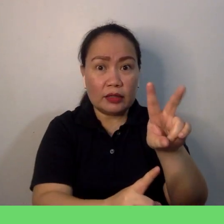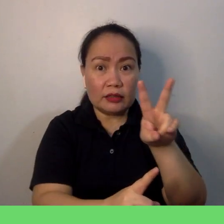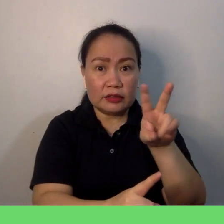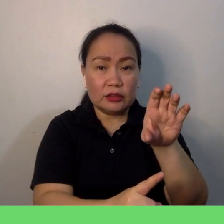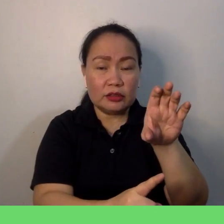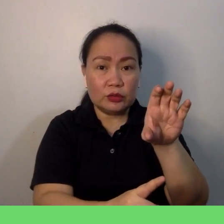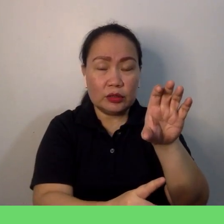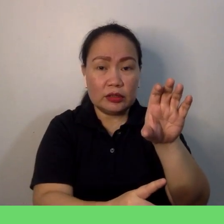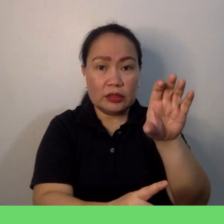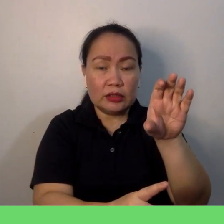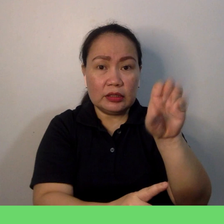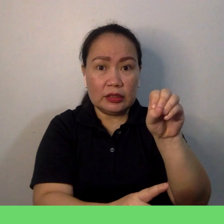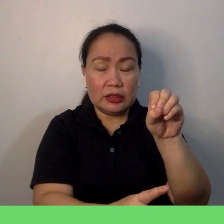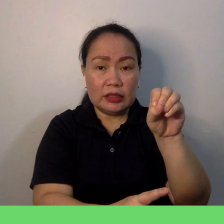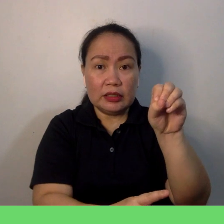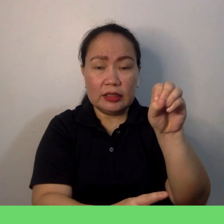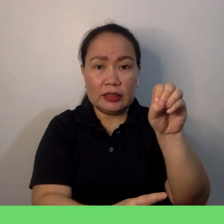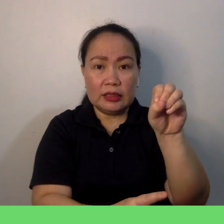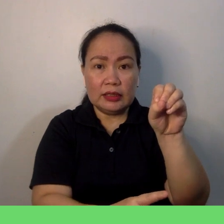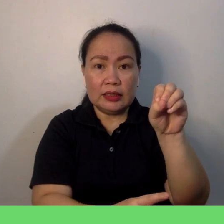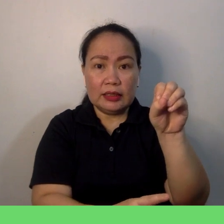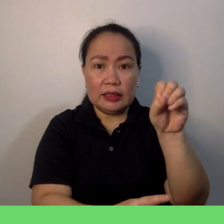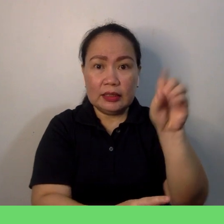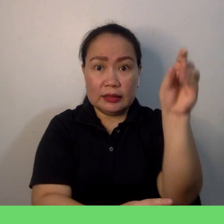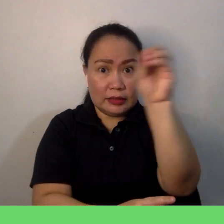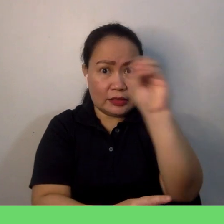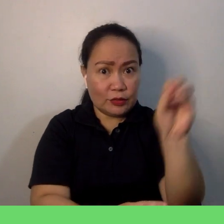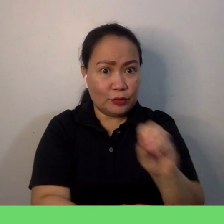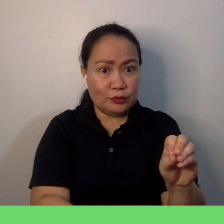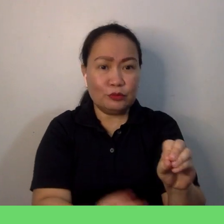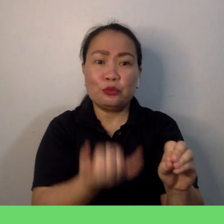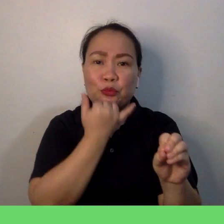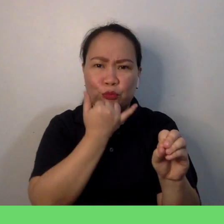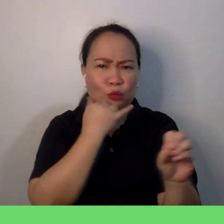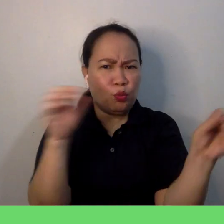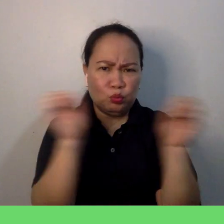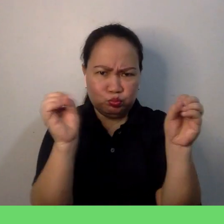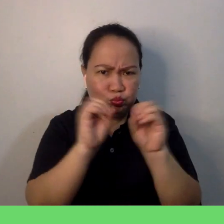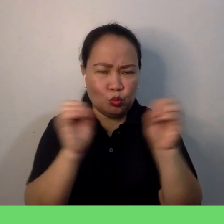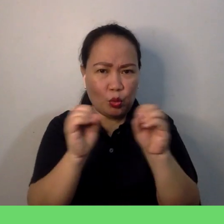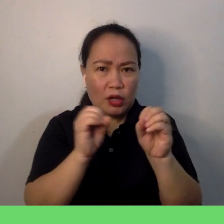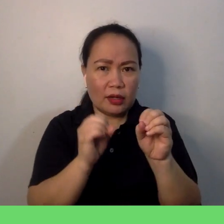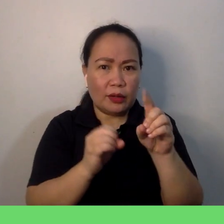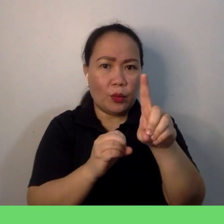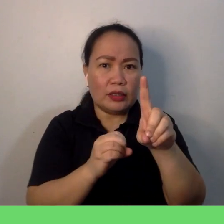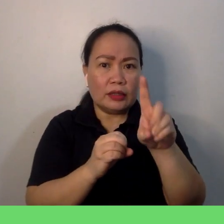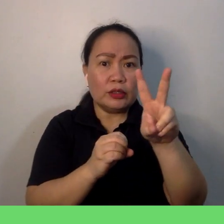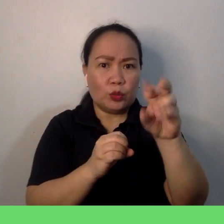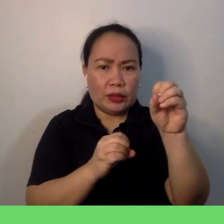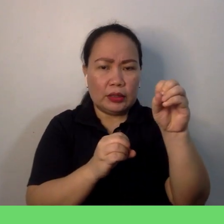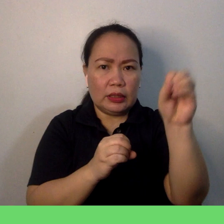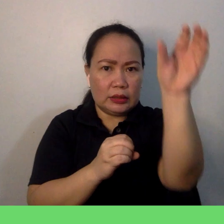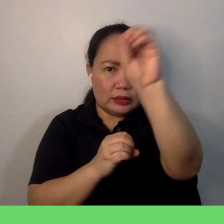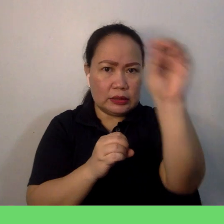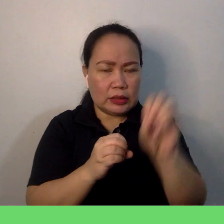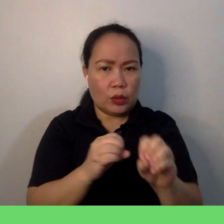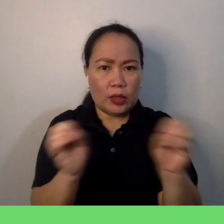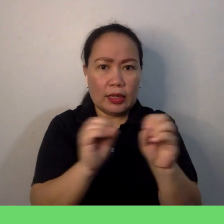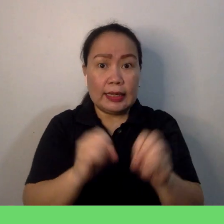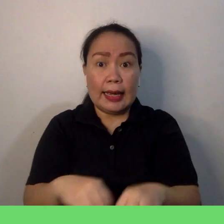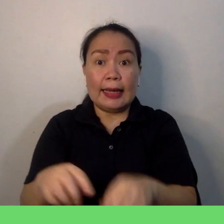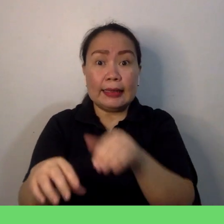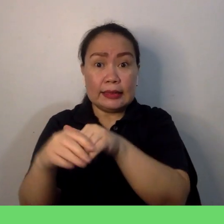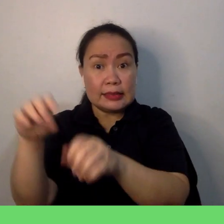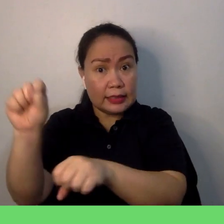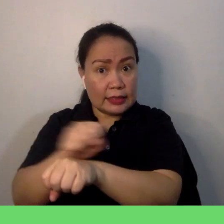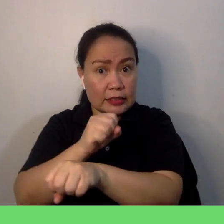120% discount since pag sinabi nating statistics, the total percentage must always